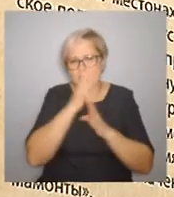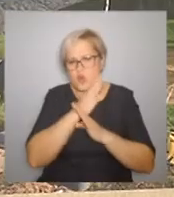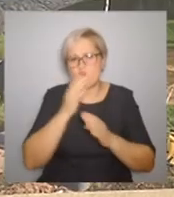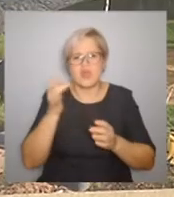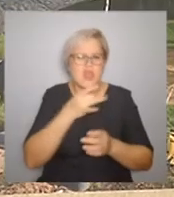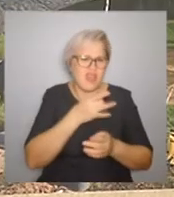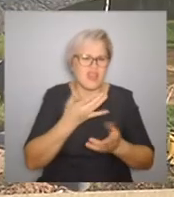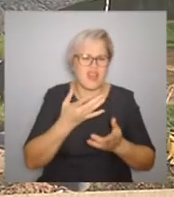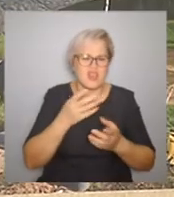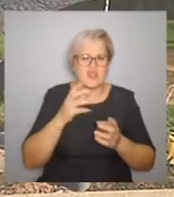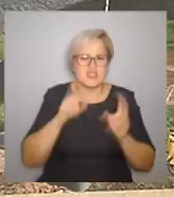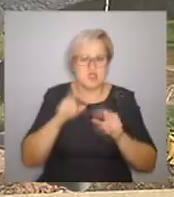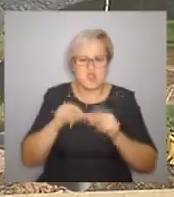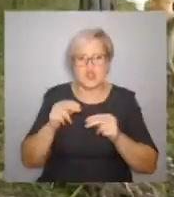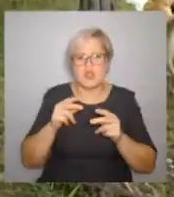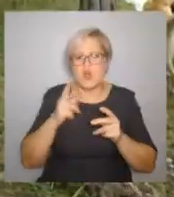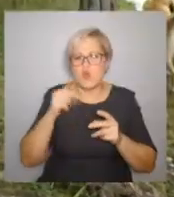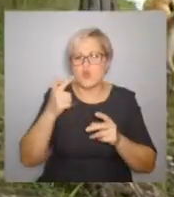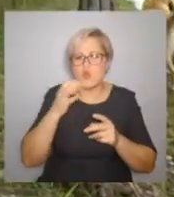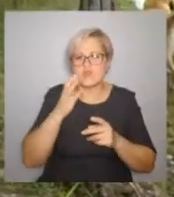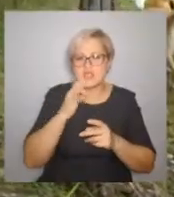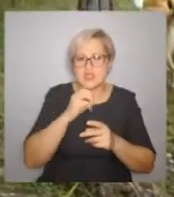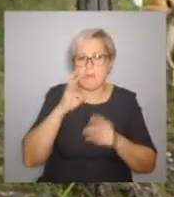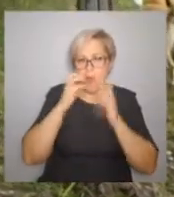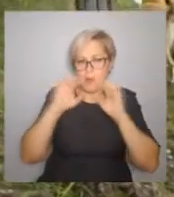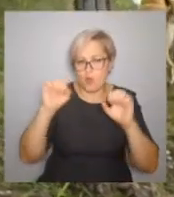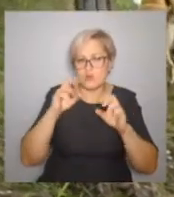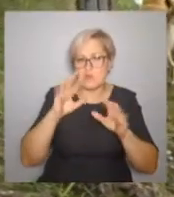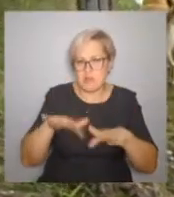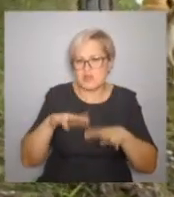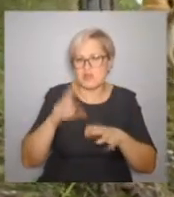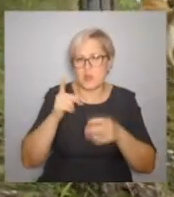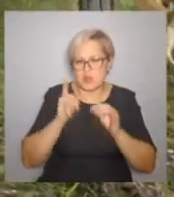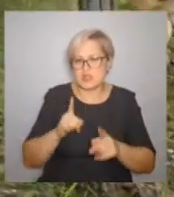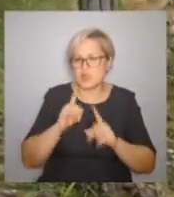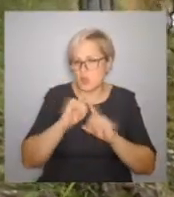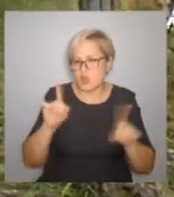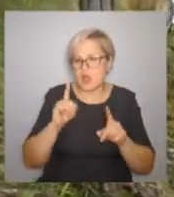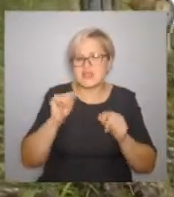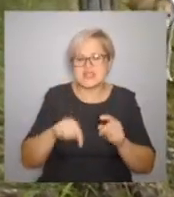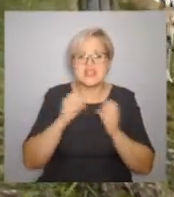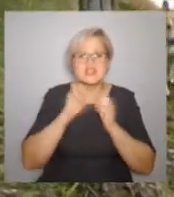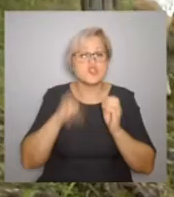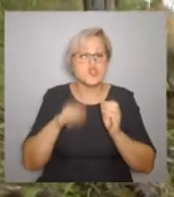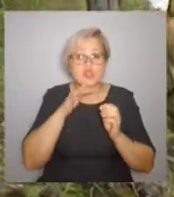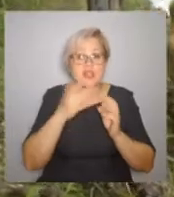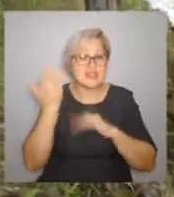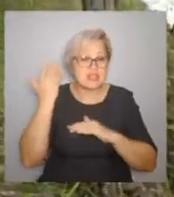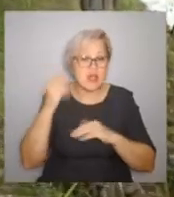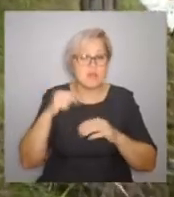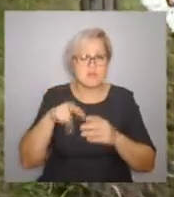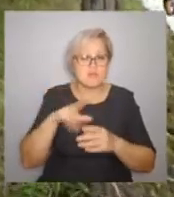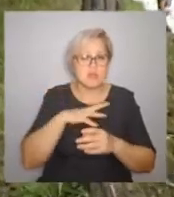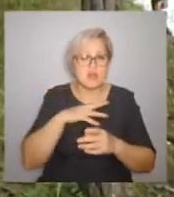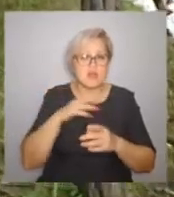место поистине уникальное. Здесь 10 тысяч лет назад проходила миграционная тропа животных через этот ручей. Высыхая,